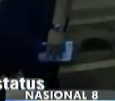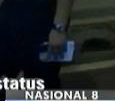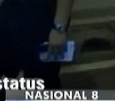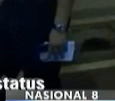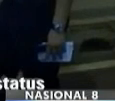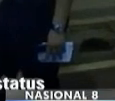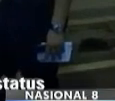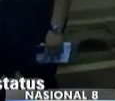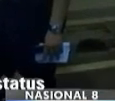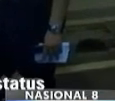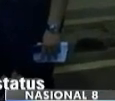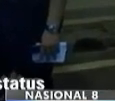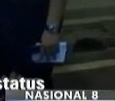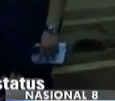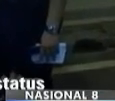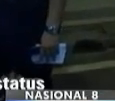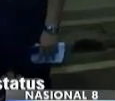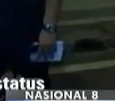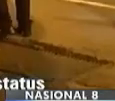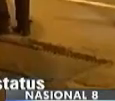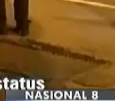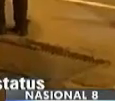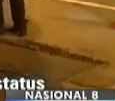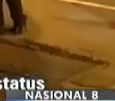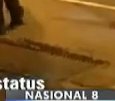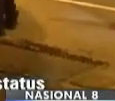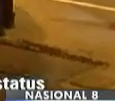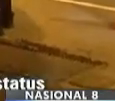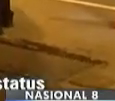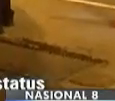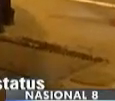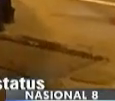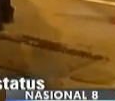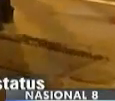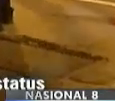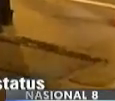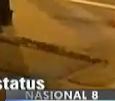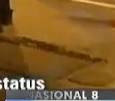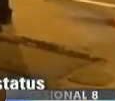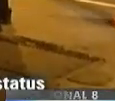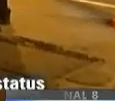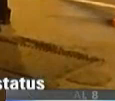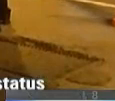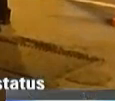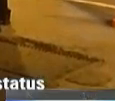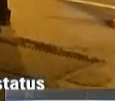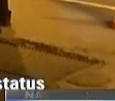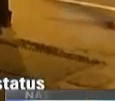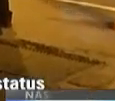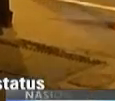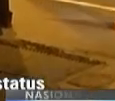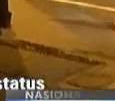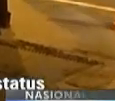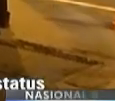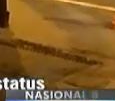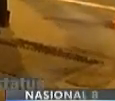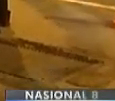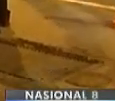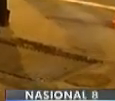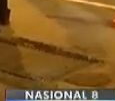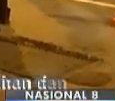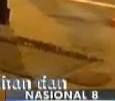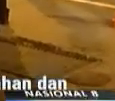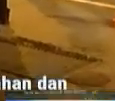tangkap berkenaan dan hanya menunggu minggu depan untuk membuat penahanan seterusnya membawa mereka ke mahkamah. Pesalah trafik